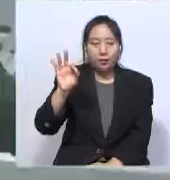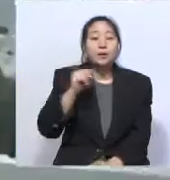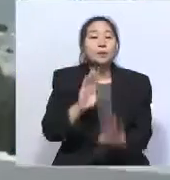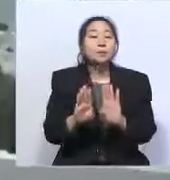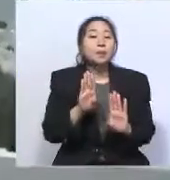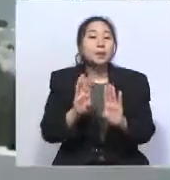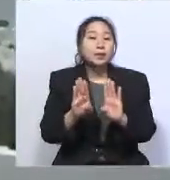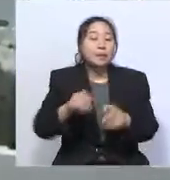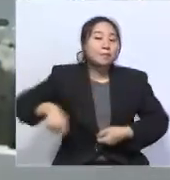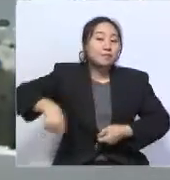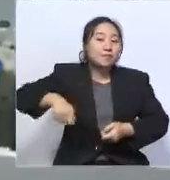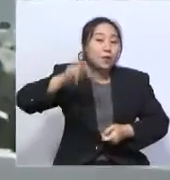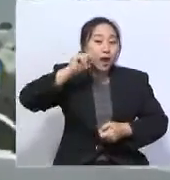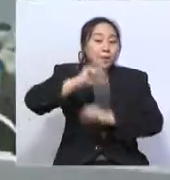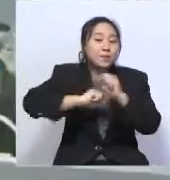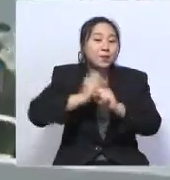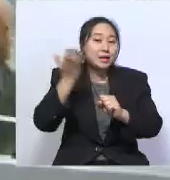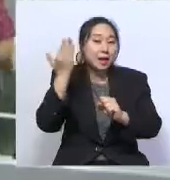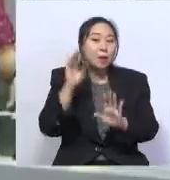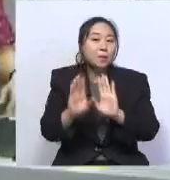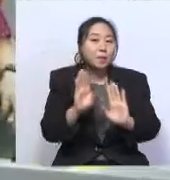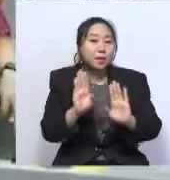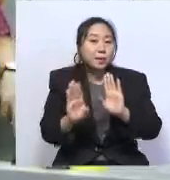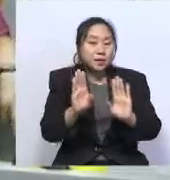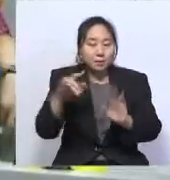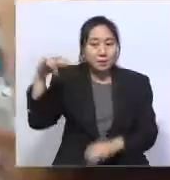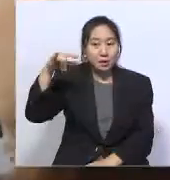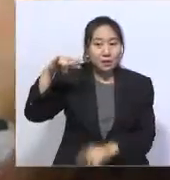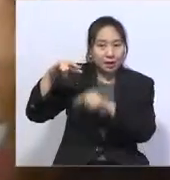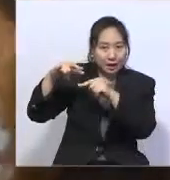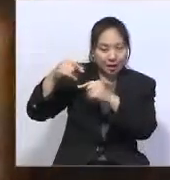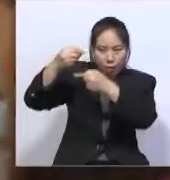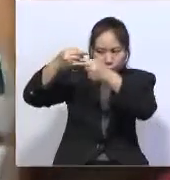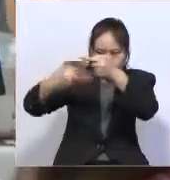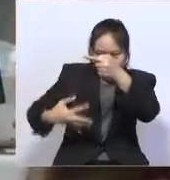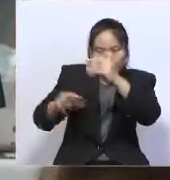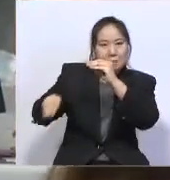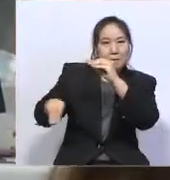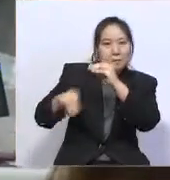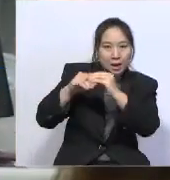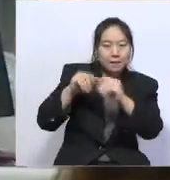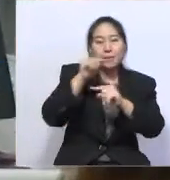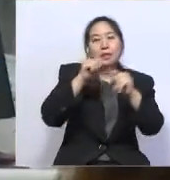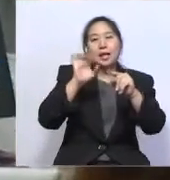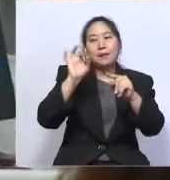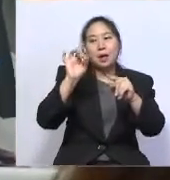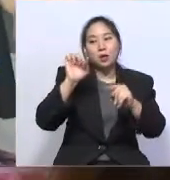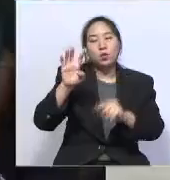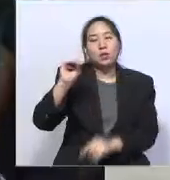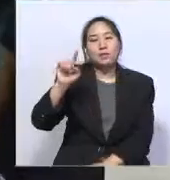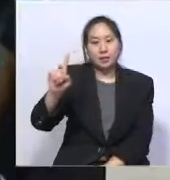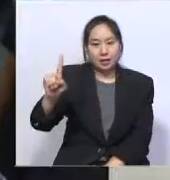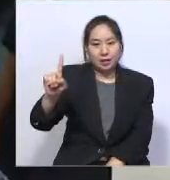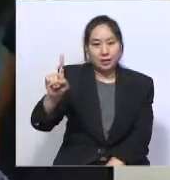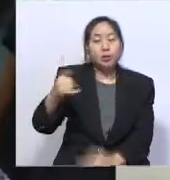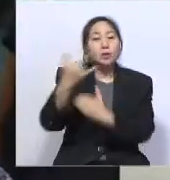ทียบกับช่วงสงกรานต์ปีที่ผ่านมาเช่นกันนะคะก็พบว่าปริมาณเที่ยวบินในภาพรวมเพิ่มขึ้นร้อยละ 8.41 ค่ะโดยเที่ยวบินระห